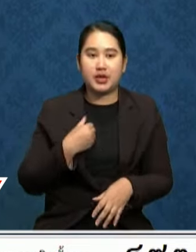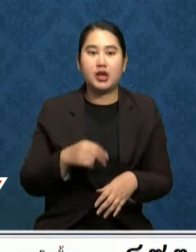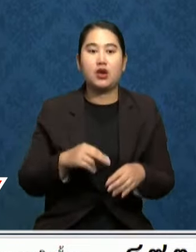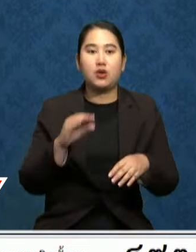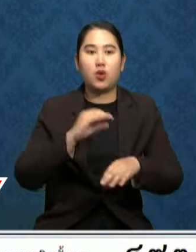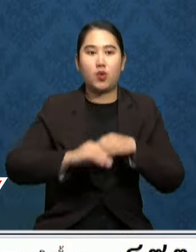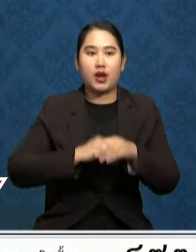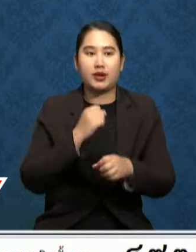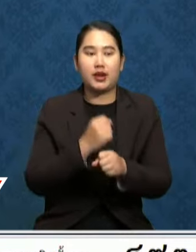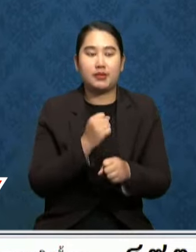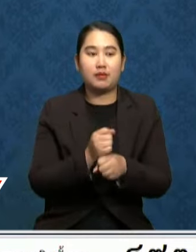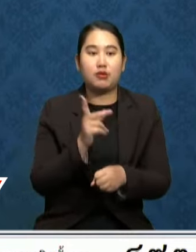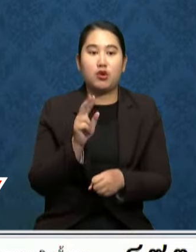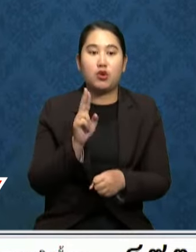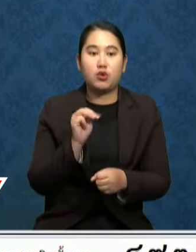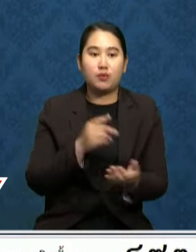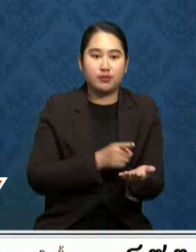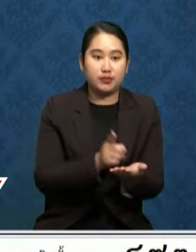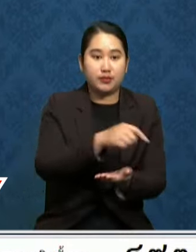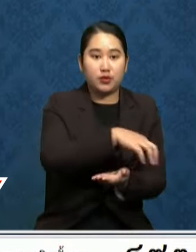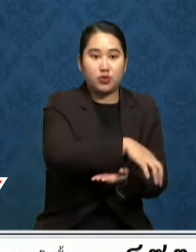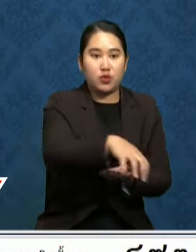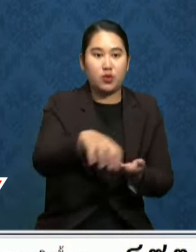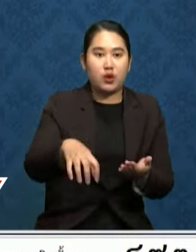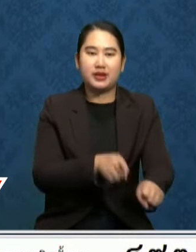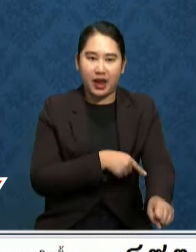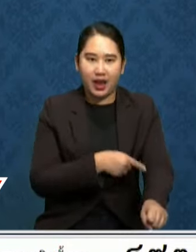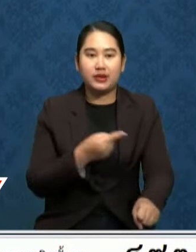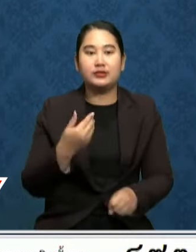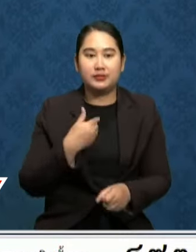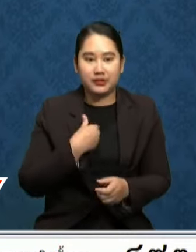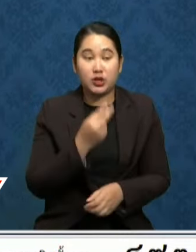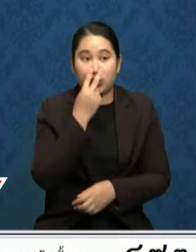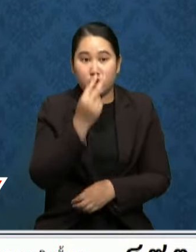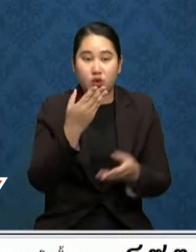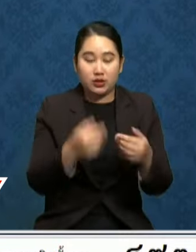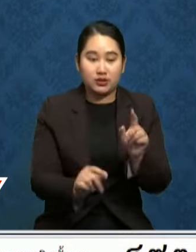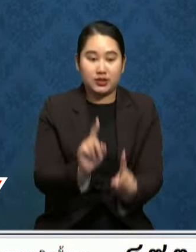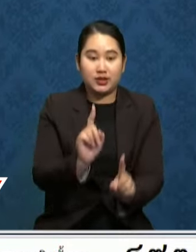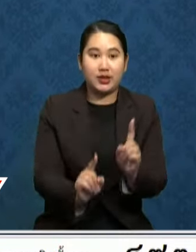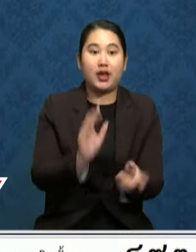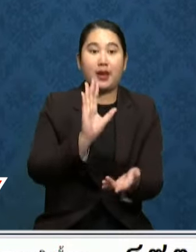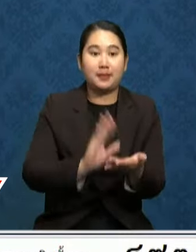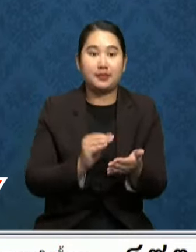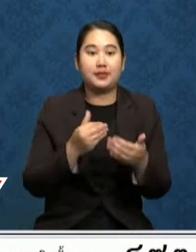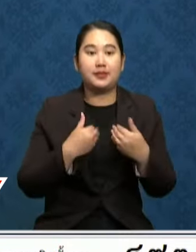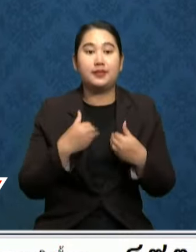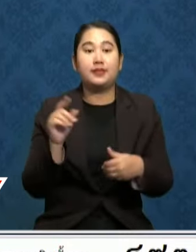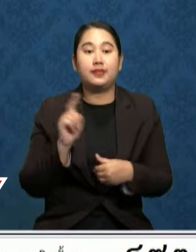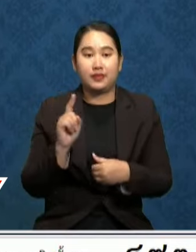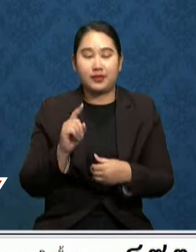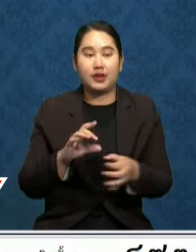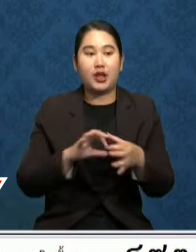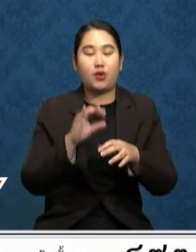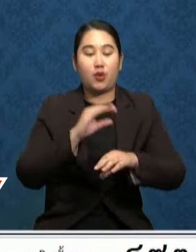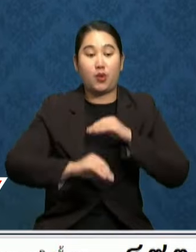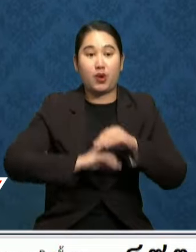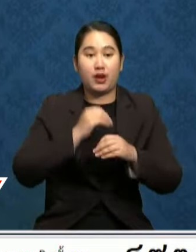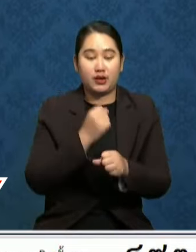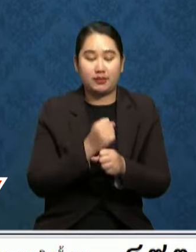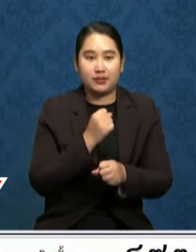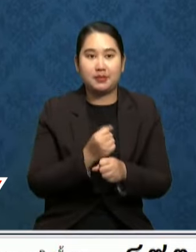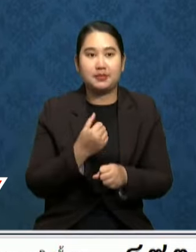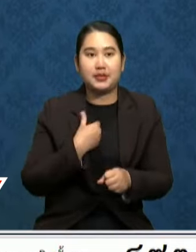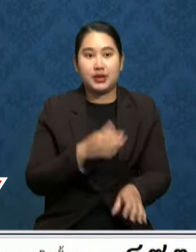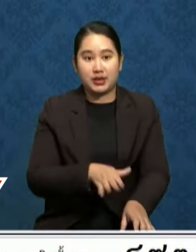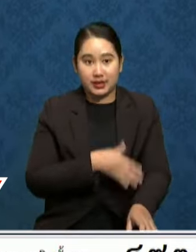existemกฯ่ายรพพienneเพาะอยจะเกิด Linkผูกพัเก่า ซึ่